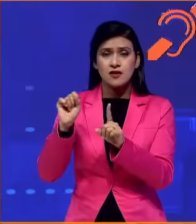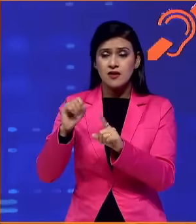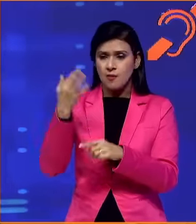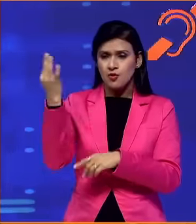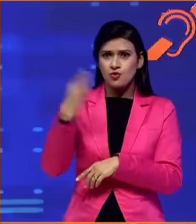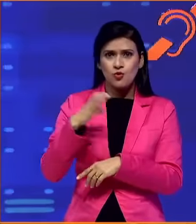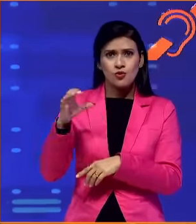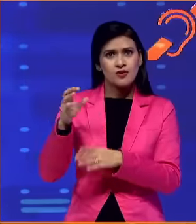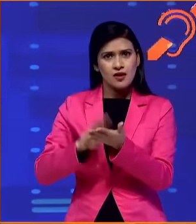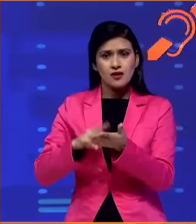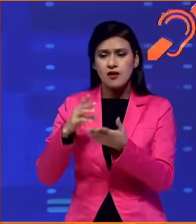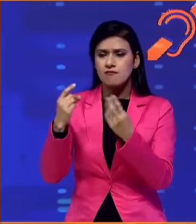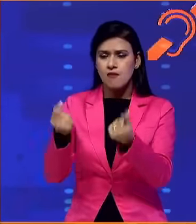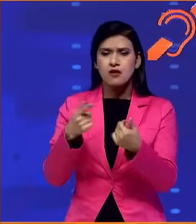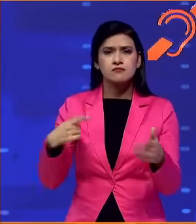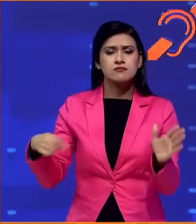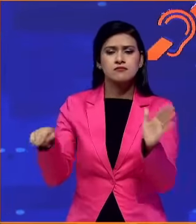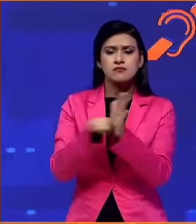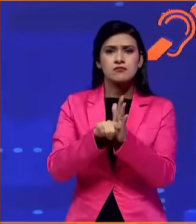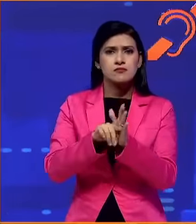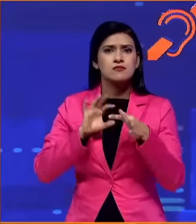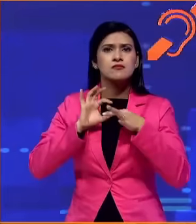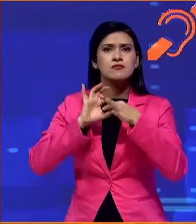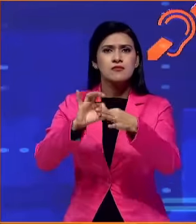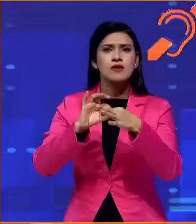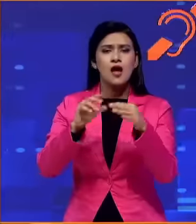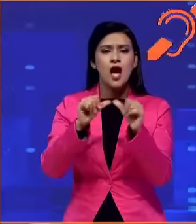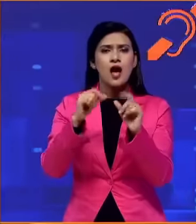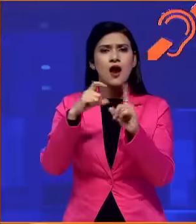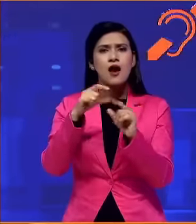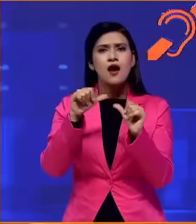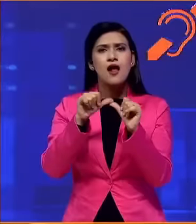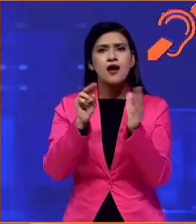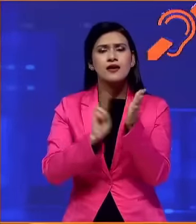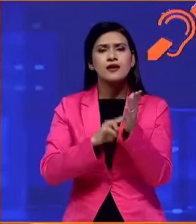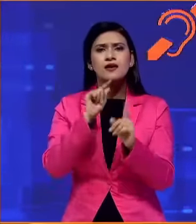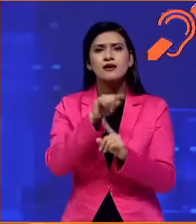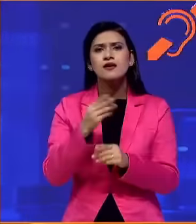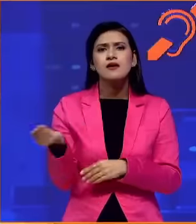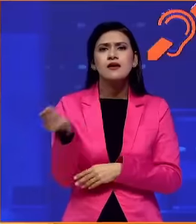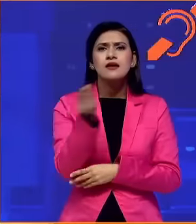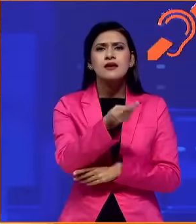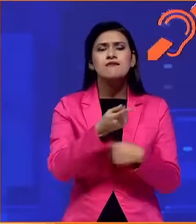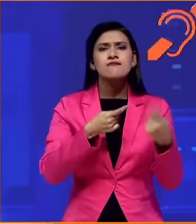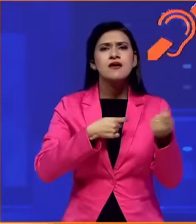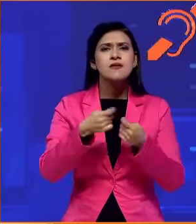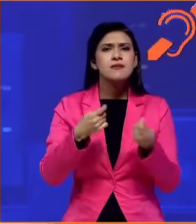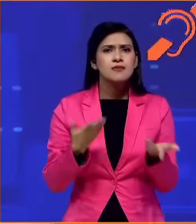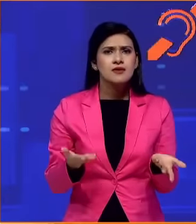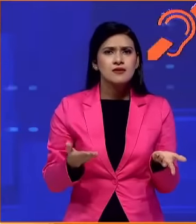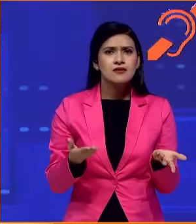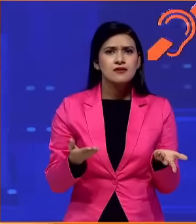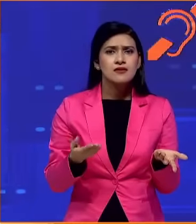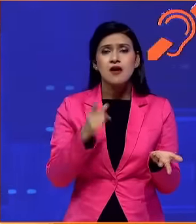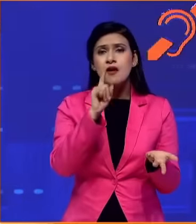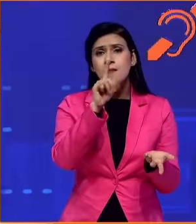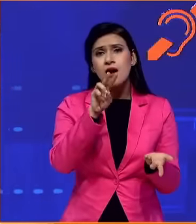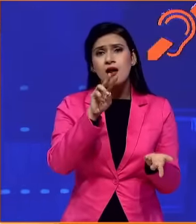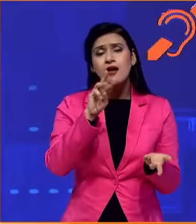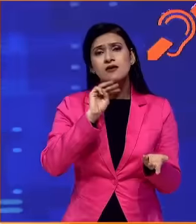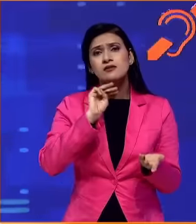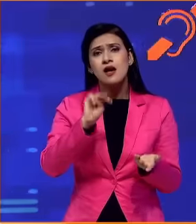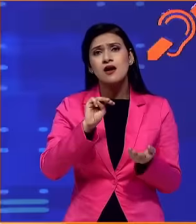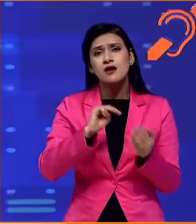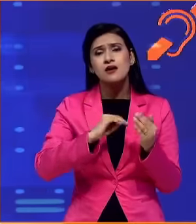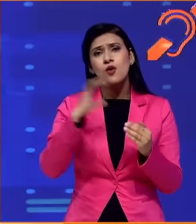पहलासमझौता अडानीकेसाथकिया।कोईभीउद्योगपति,चाहेवह 12,400करोड़रुपयेकानिवेशहोयाकोईअन्य, यदिवेकिसीप्रतियोगितायाबोलीमेंउत्तीर्णहोतेहैं और